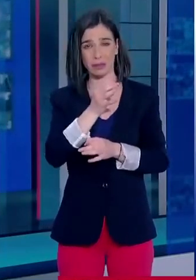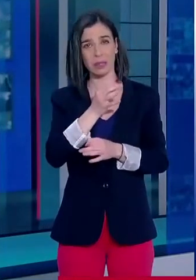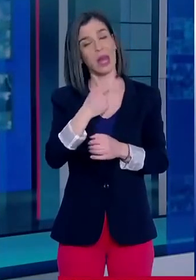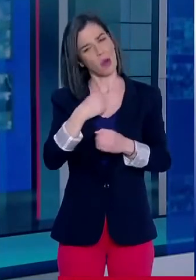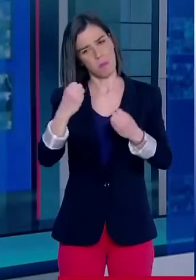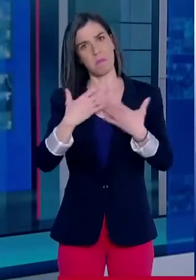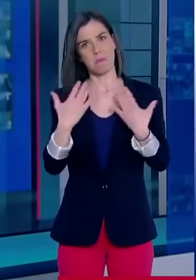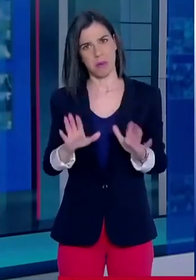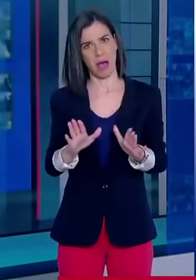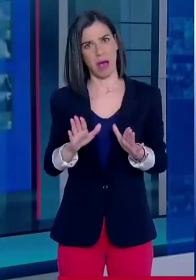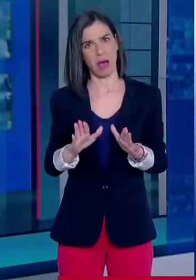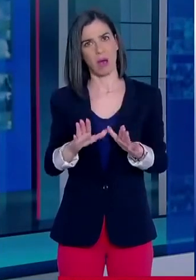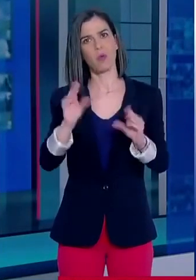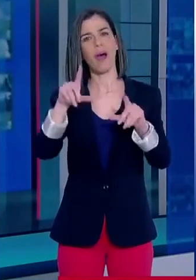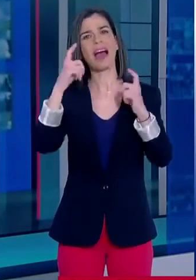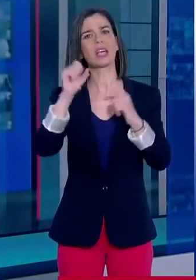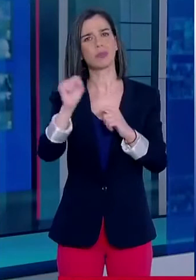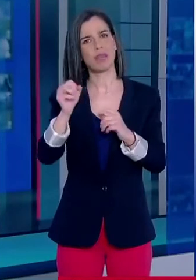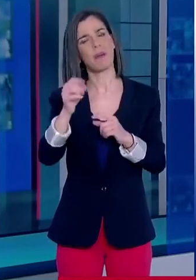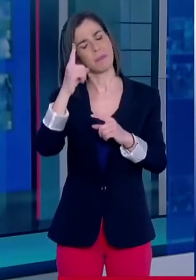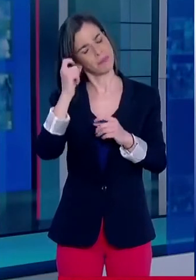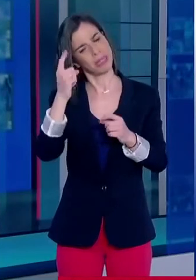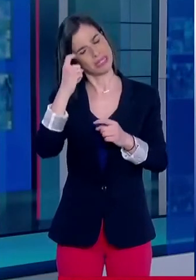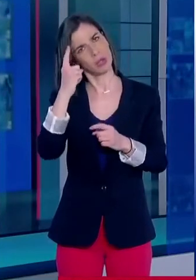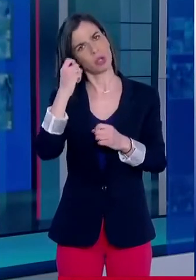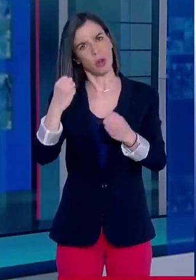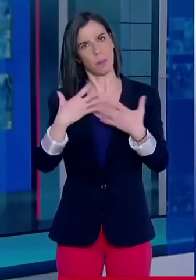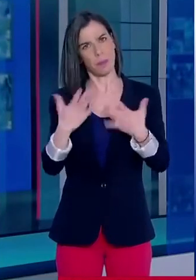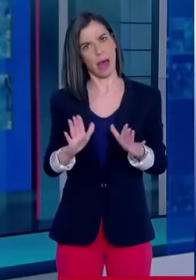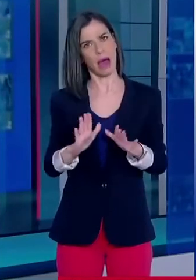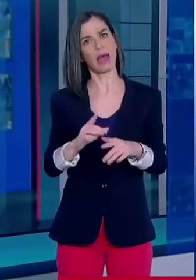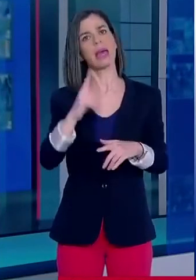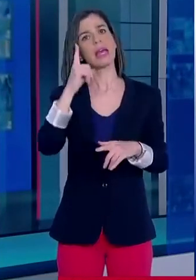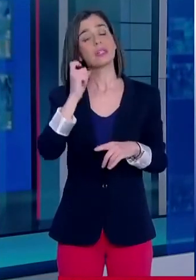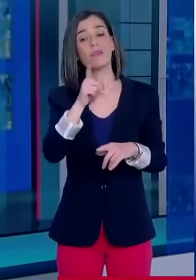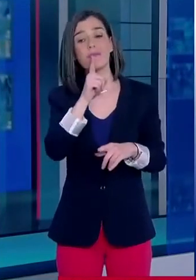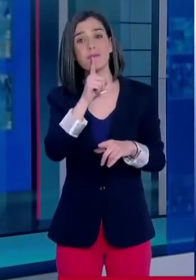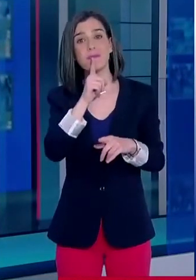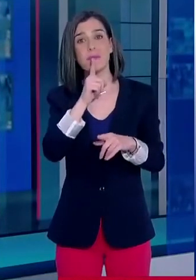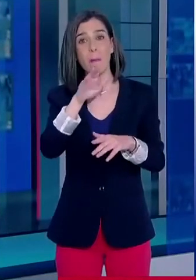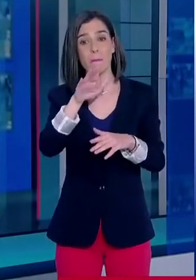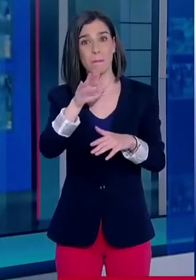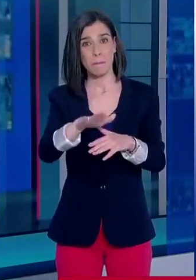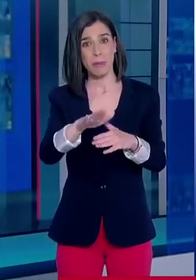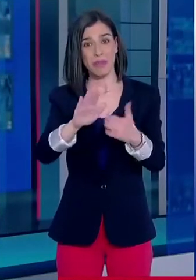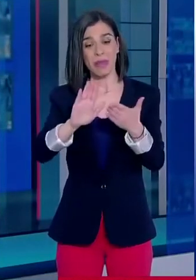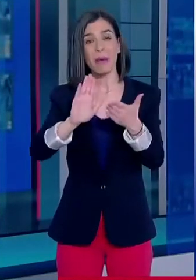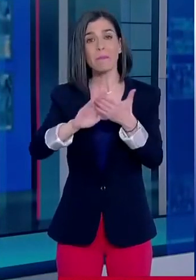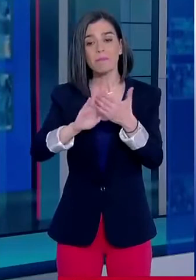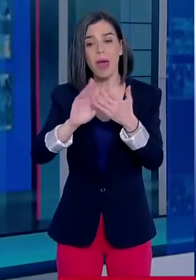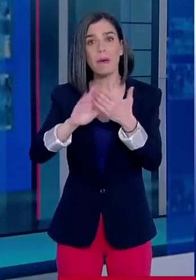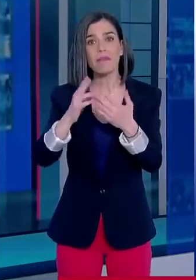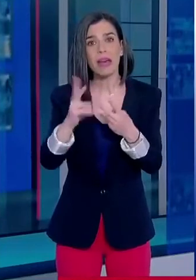ενημερώθηκα για αυτό το περιστατικό, γνωρίζω για αυτό το περιστατικό και ξέρω ότι ιχνηλατήθηκε το περιστατικό πολύ